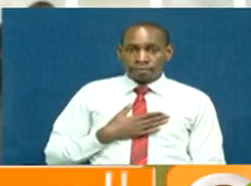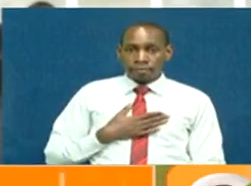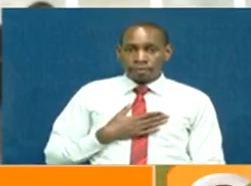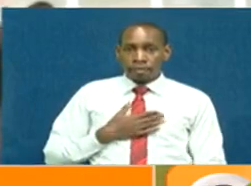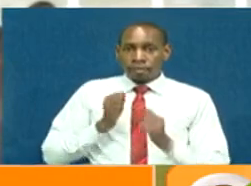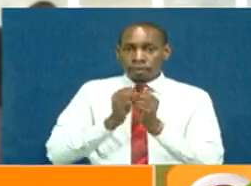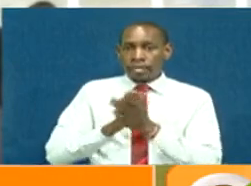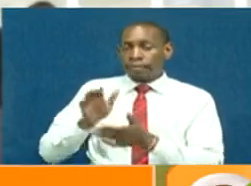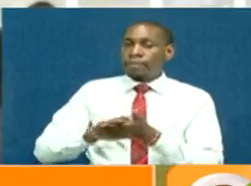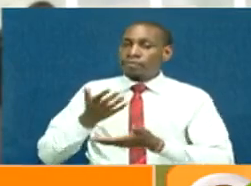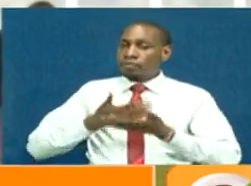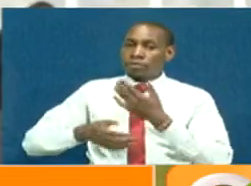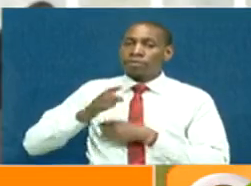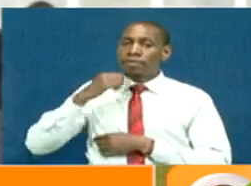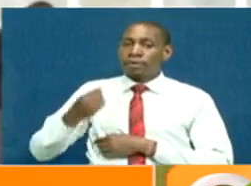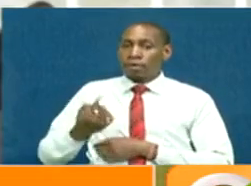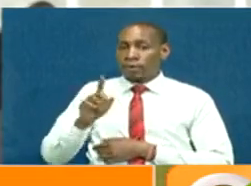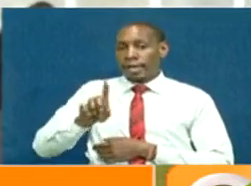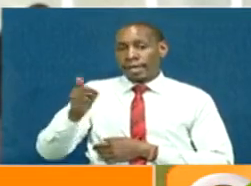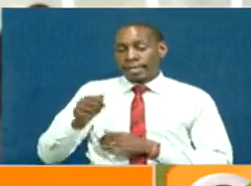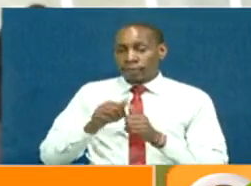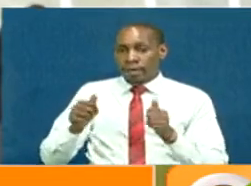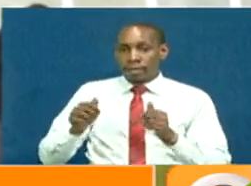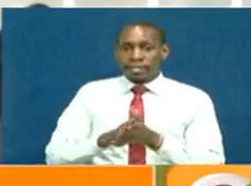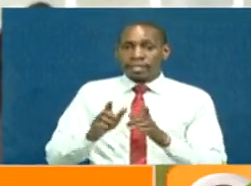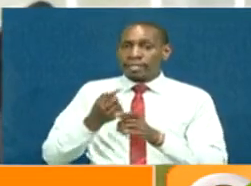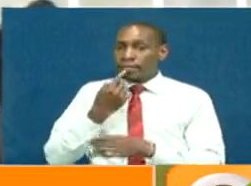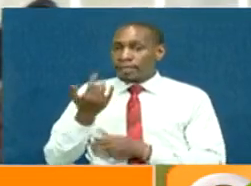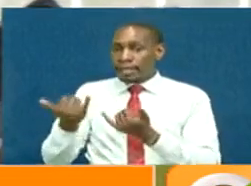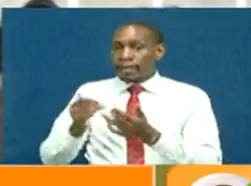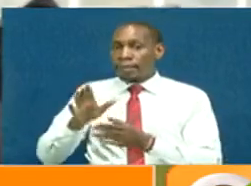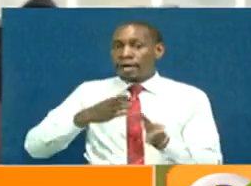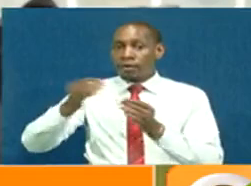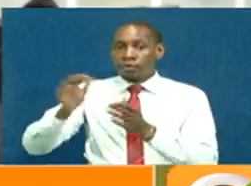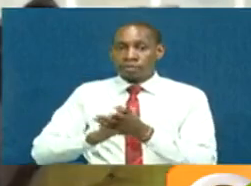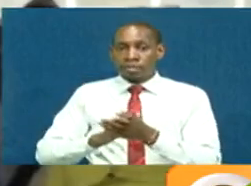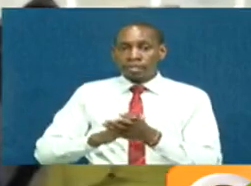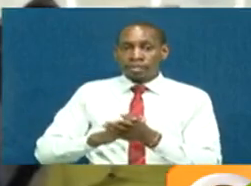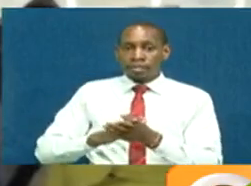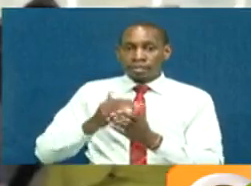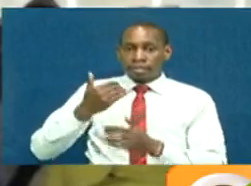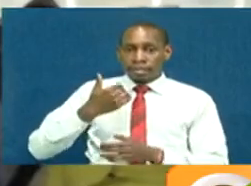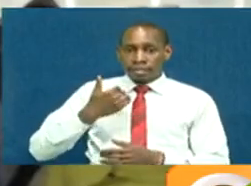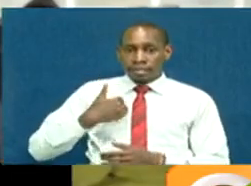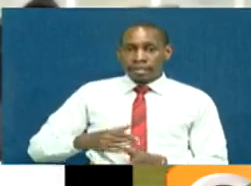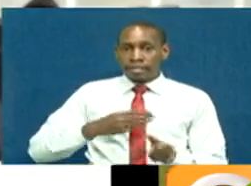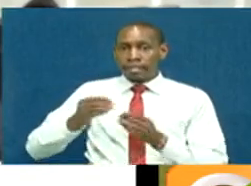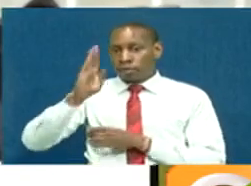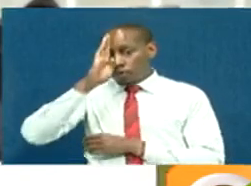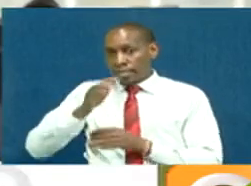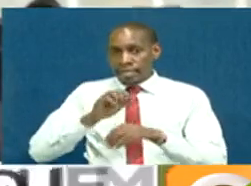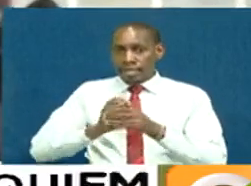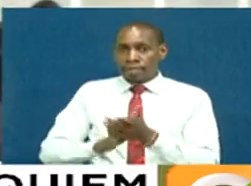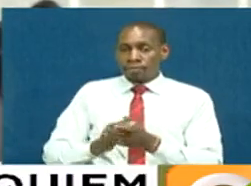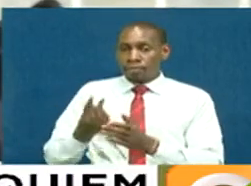tulikuwa na yeye, tulicheka vizuri, tulifurahiana vizuri, na nikamwambia sasa wewe nenda, mimi nitakuja Sunday. Kufika saa 8 ya usiku